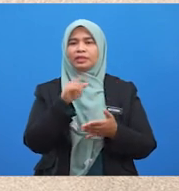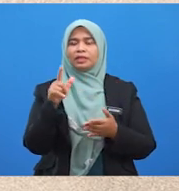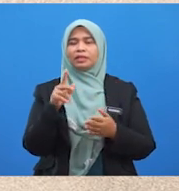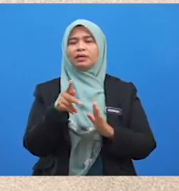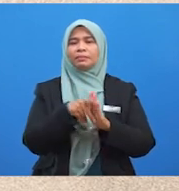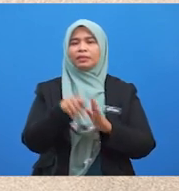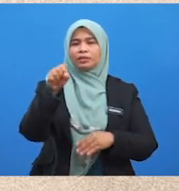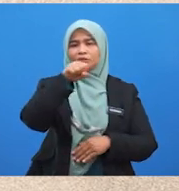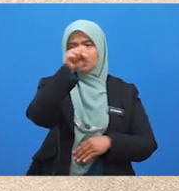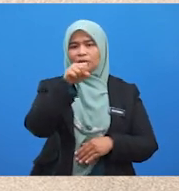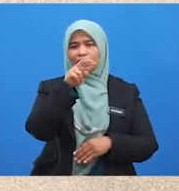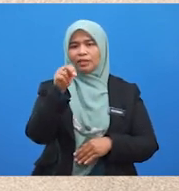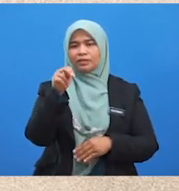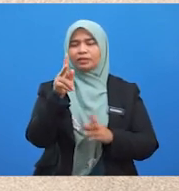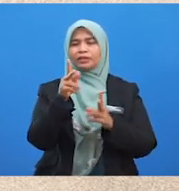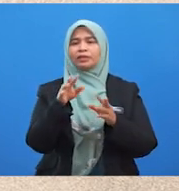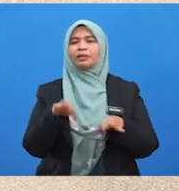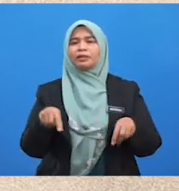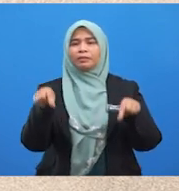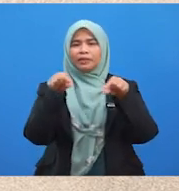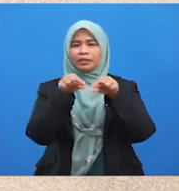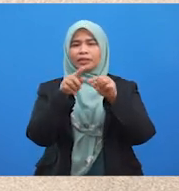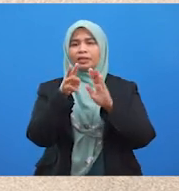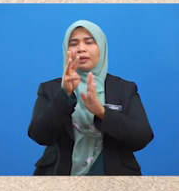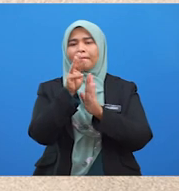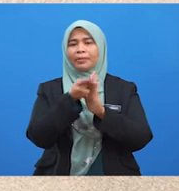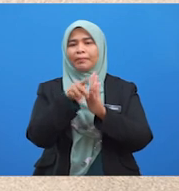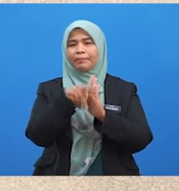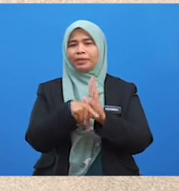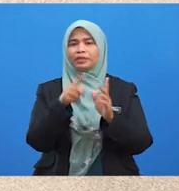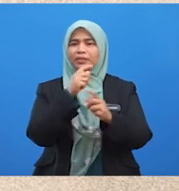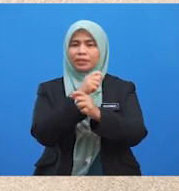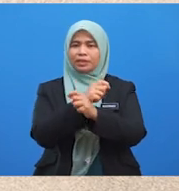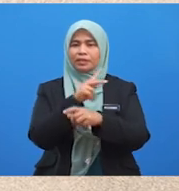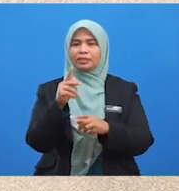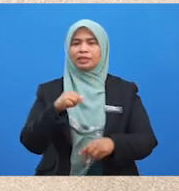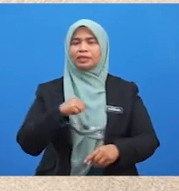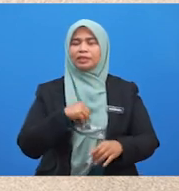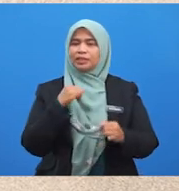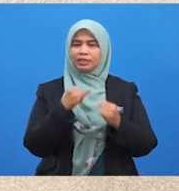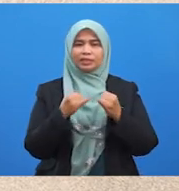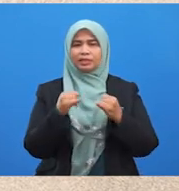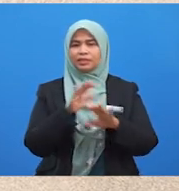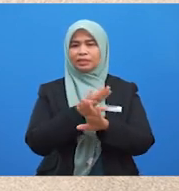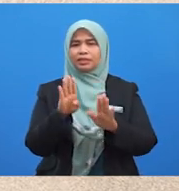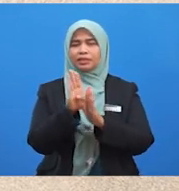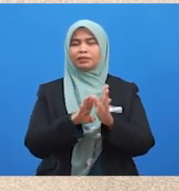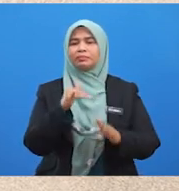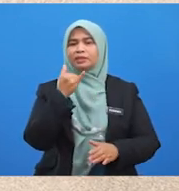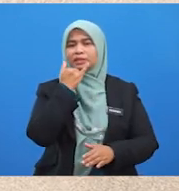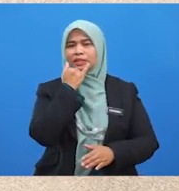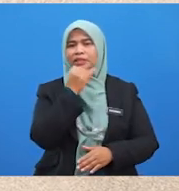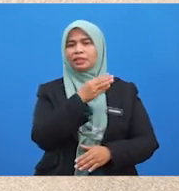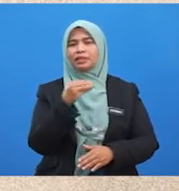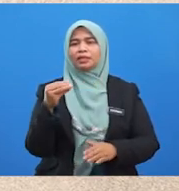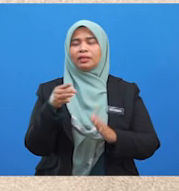persoalan kepentingan mempertahankan diri jika tidak bersalah dan persoalan